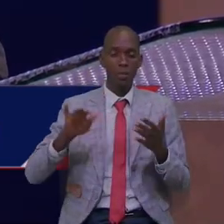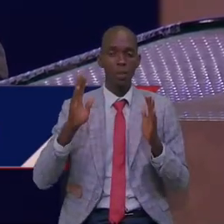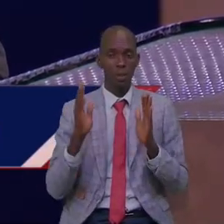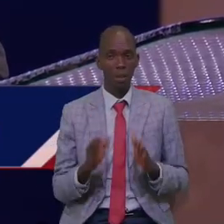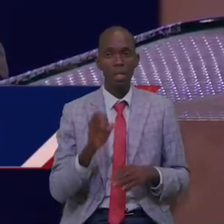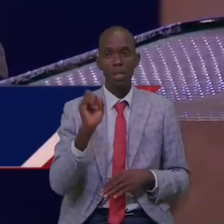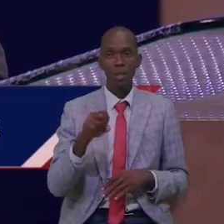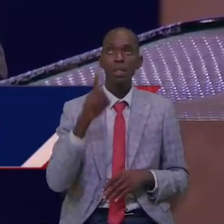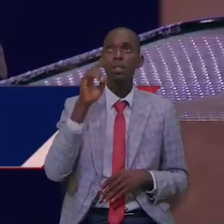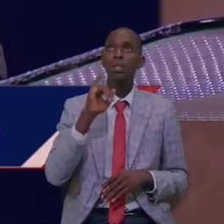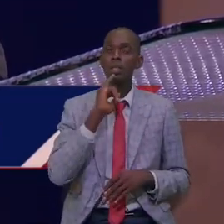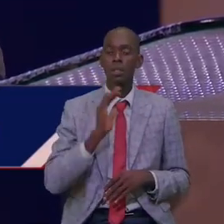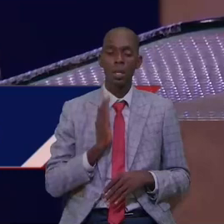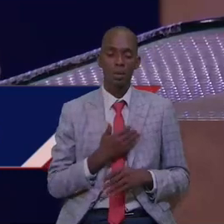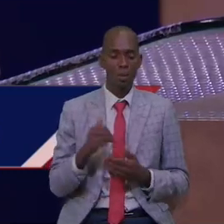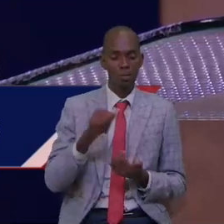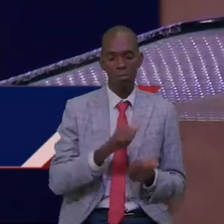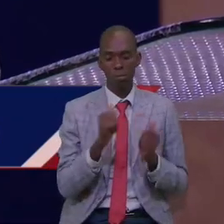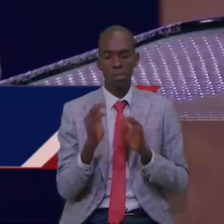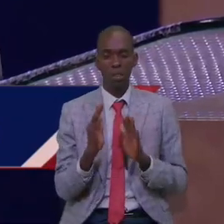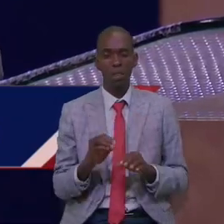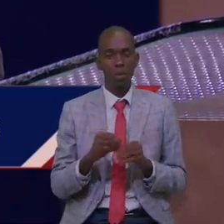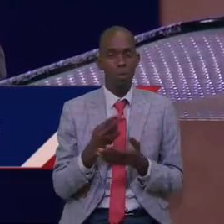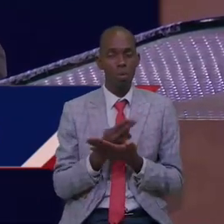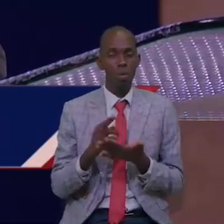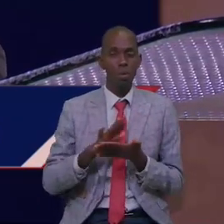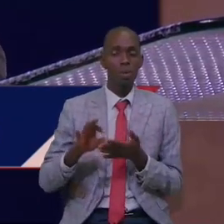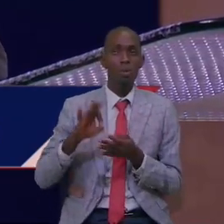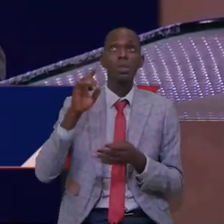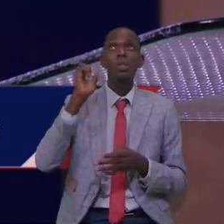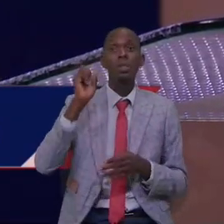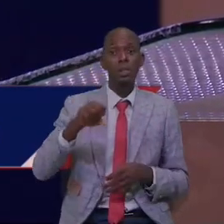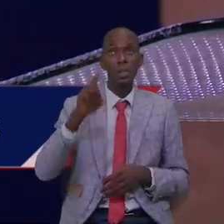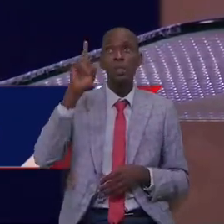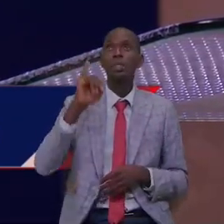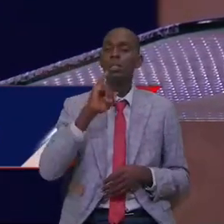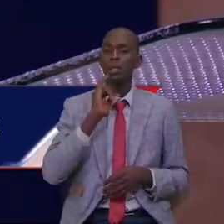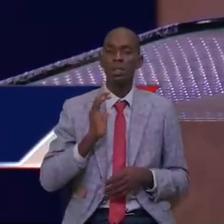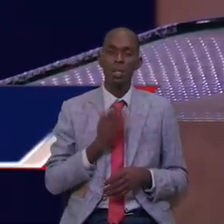il est celui qui baptise dans le Saint-Esprit, oui, il est le guérisseur,